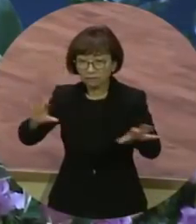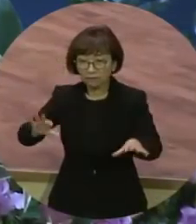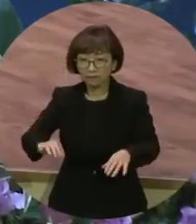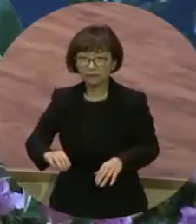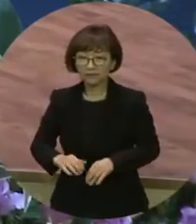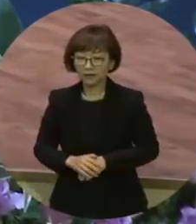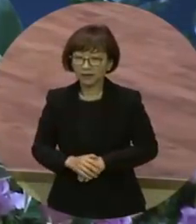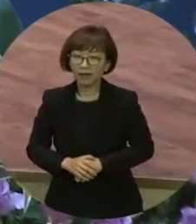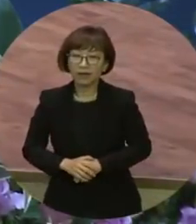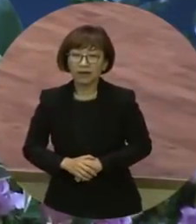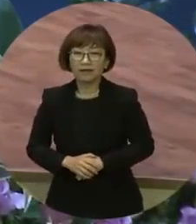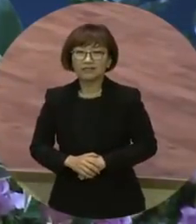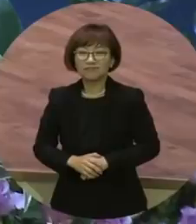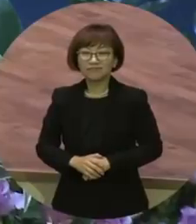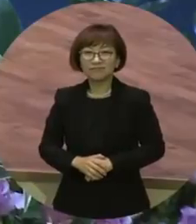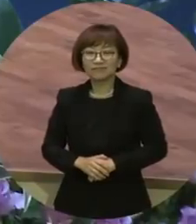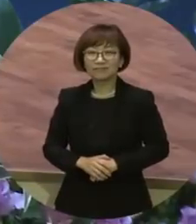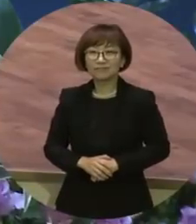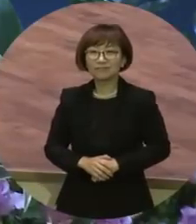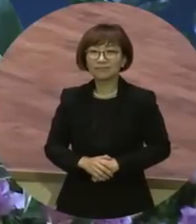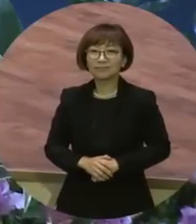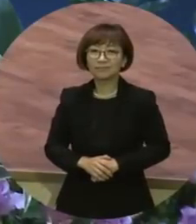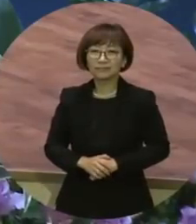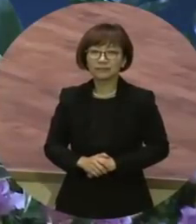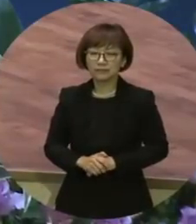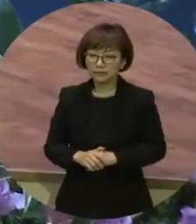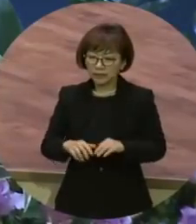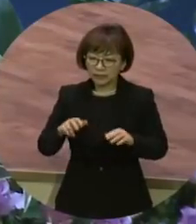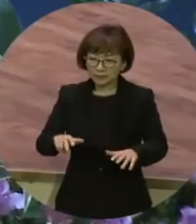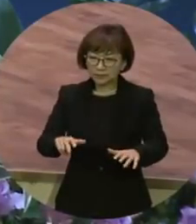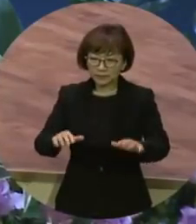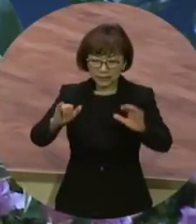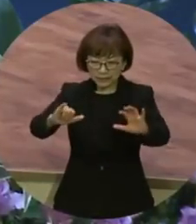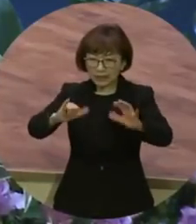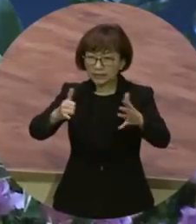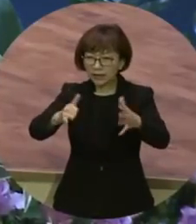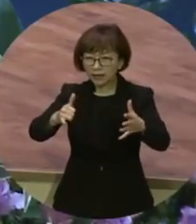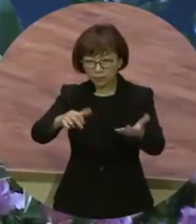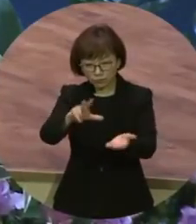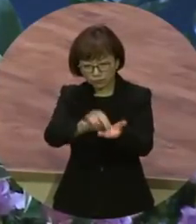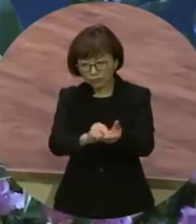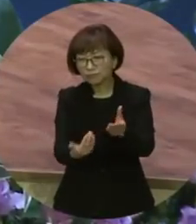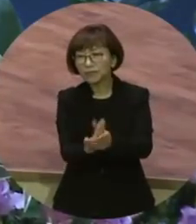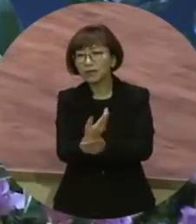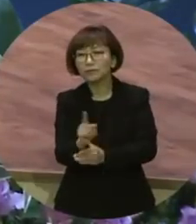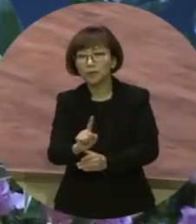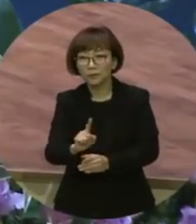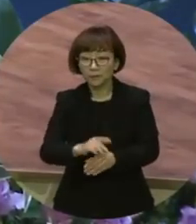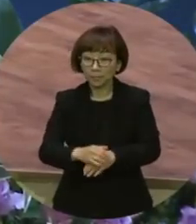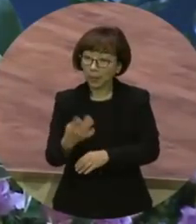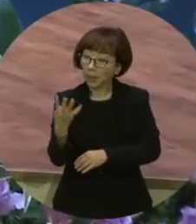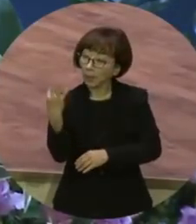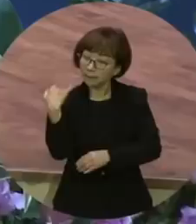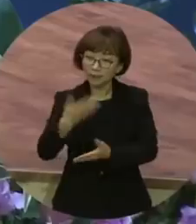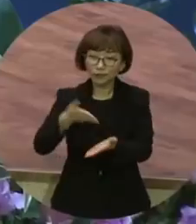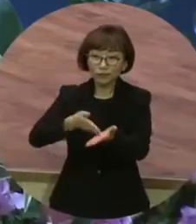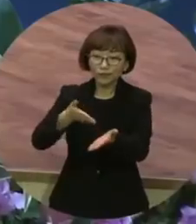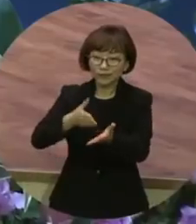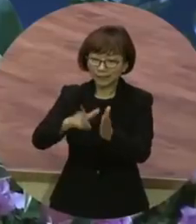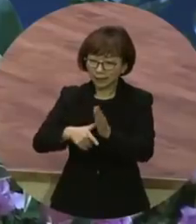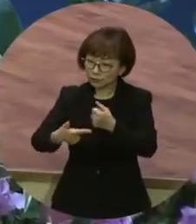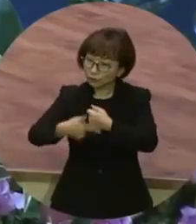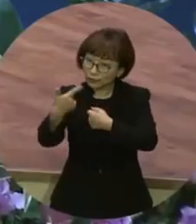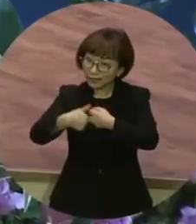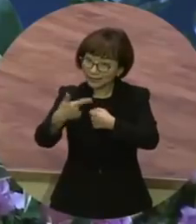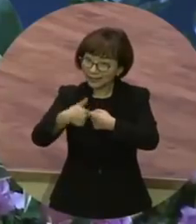이런 시대를 꼬집어서 시대 문제가 온 것은 이 세상도 알고 있어요. 그래서 얼마 전에 뉴스에 초등학교 6학년짜리